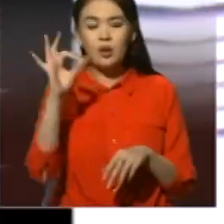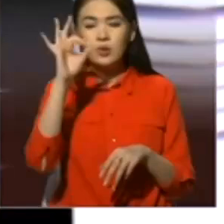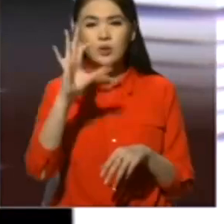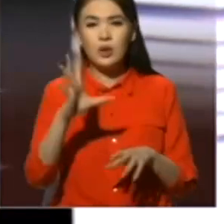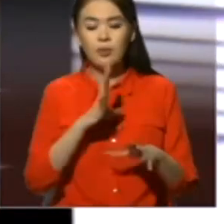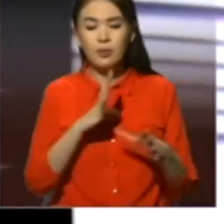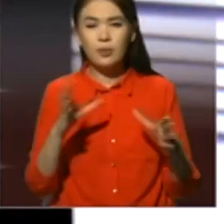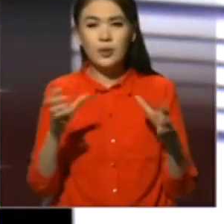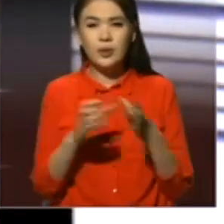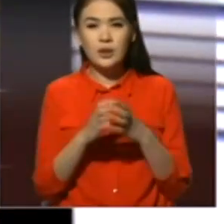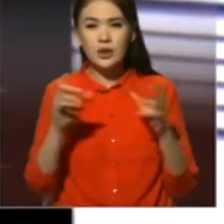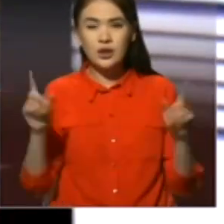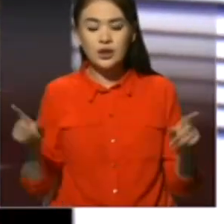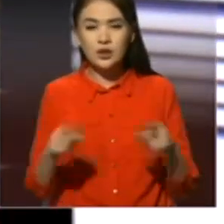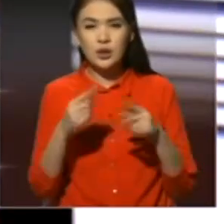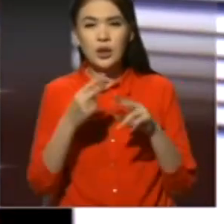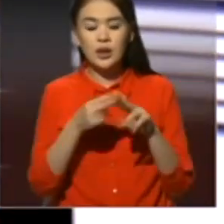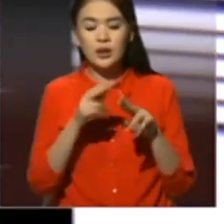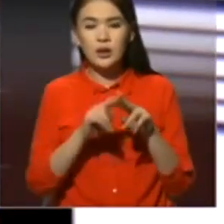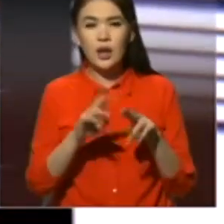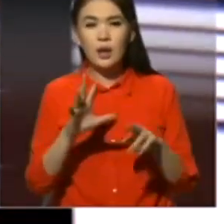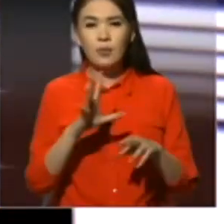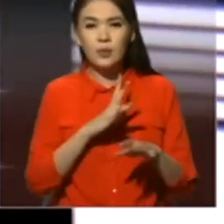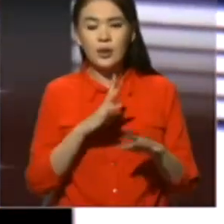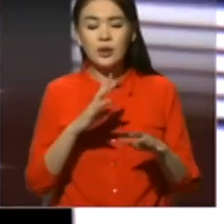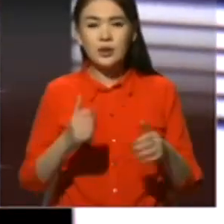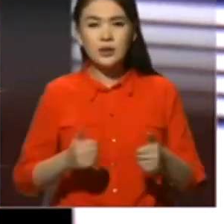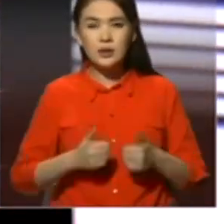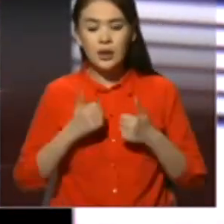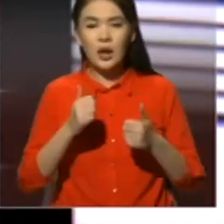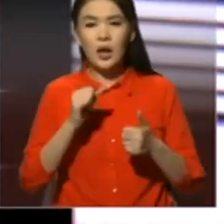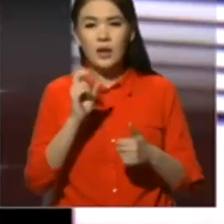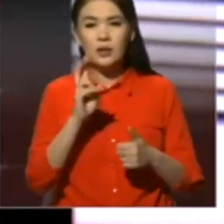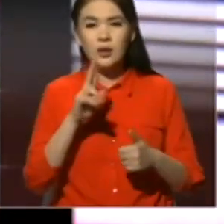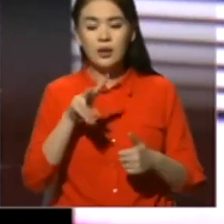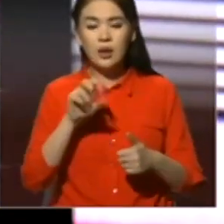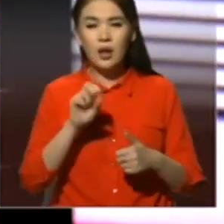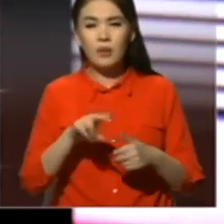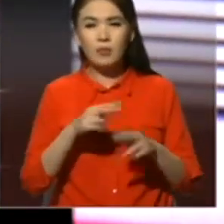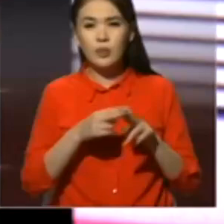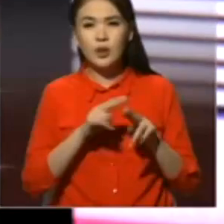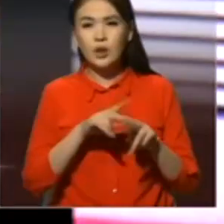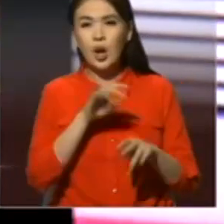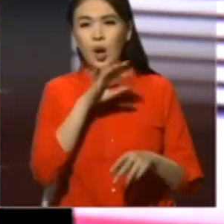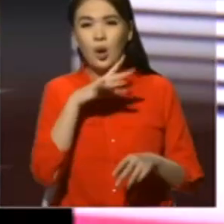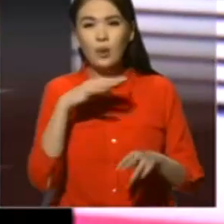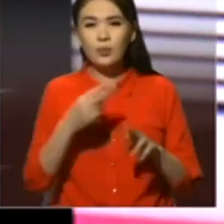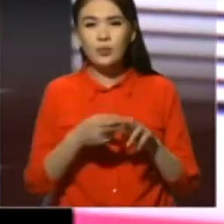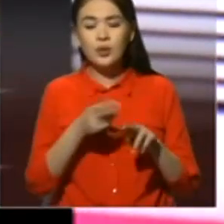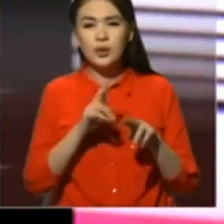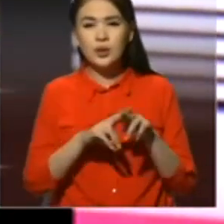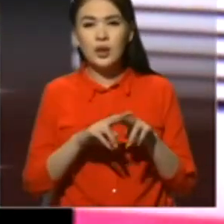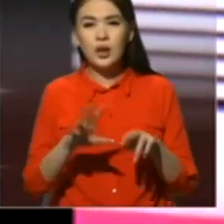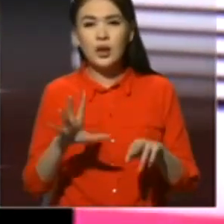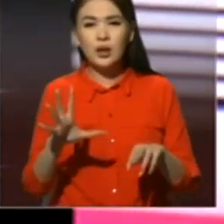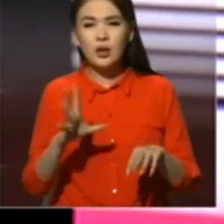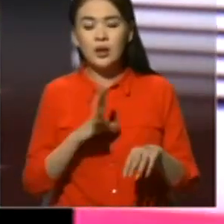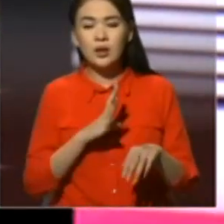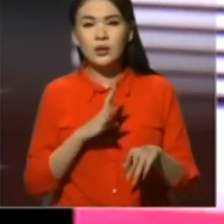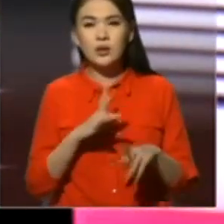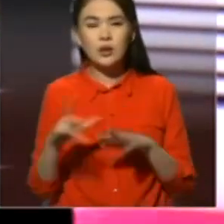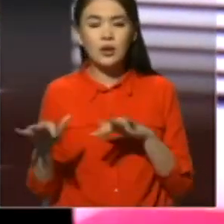бірлесіп өз ішімізде шешуге тырысамыз дейді. Жаңағы осы анклабтарда оқшаланған этностарда көбіне бұл біз зерттеген кезде бұл жанжалдардың